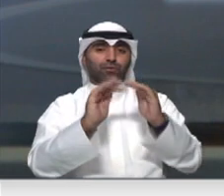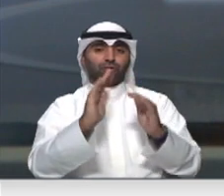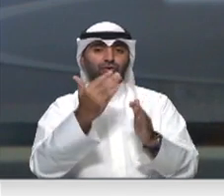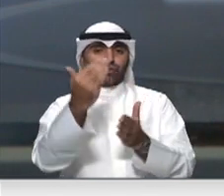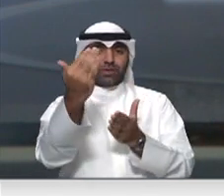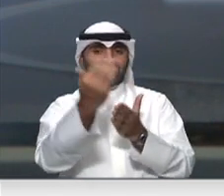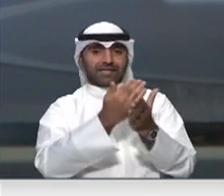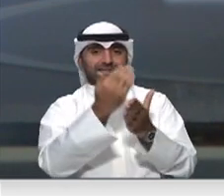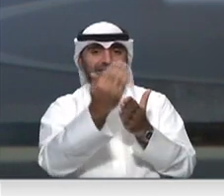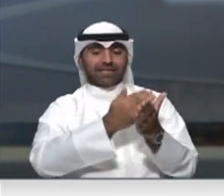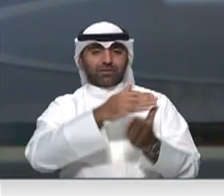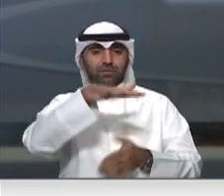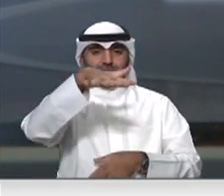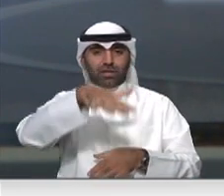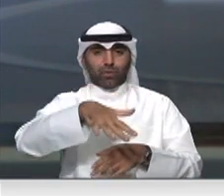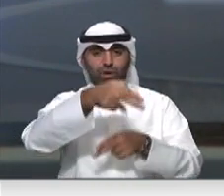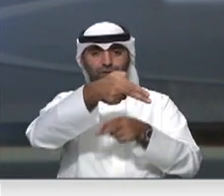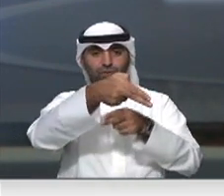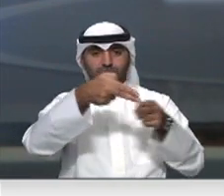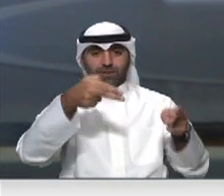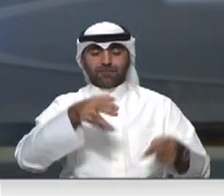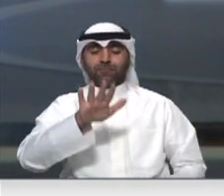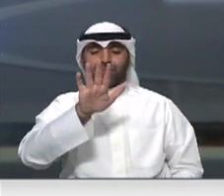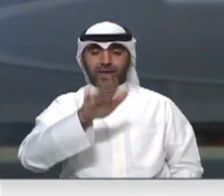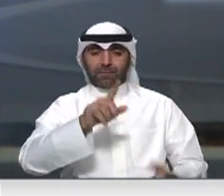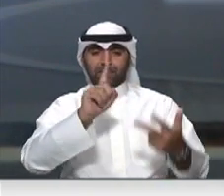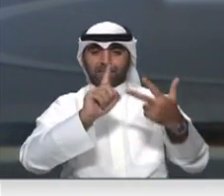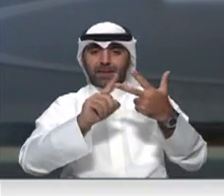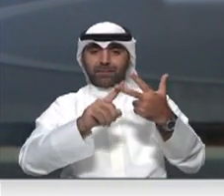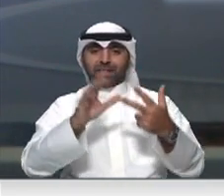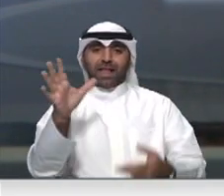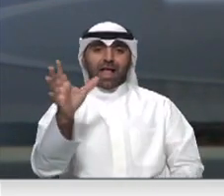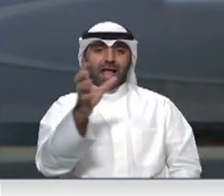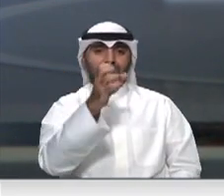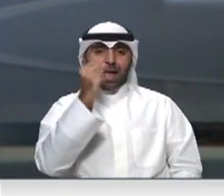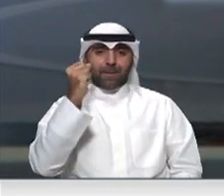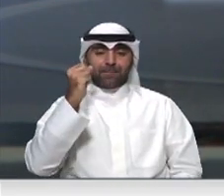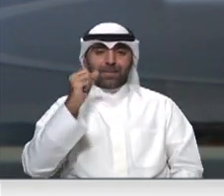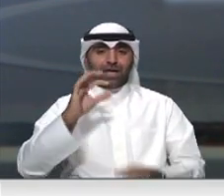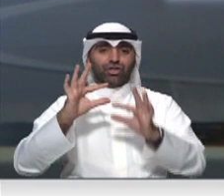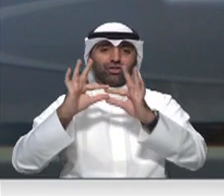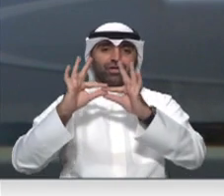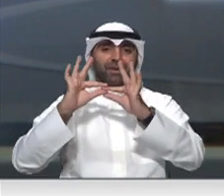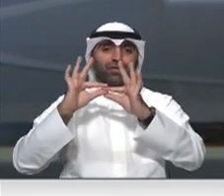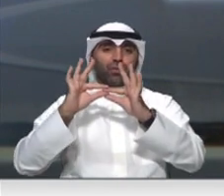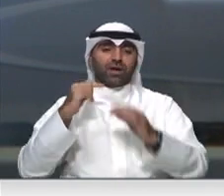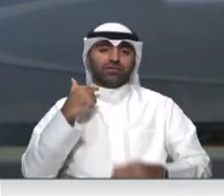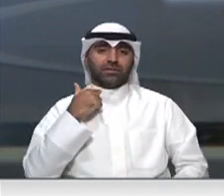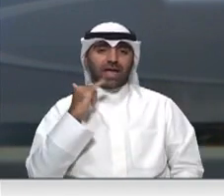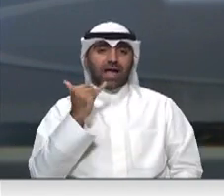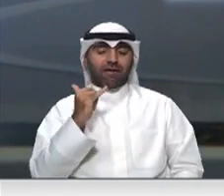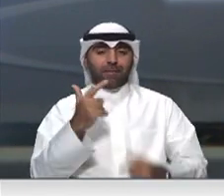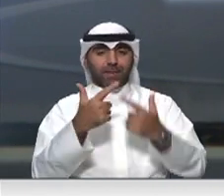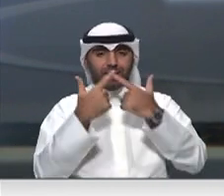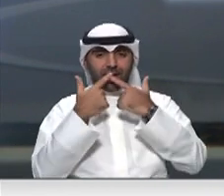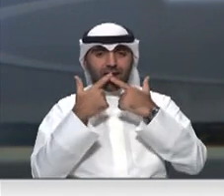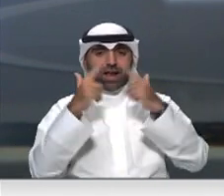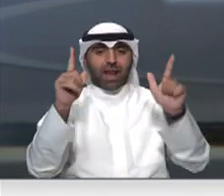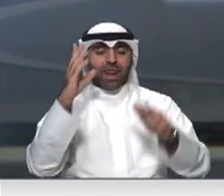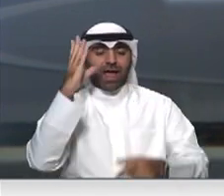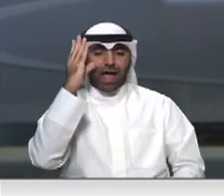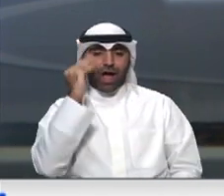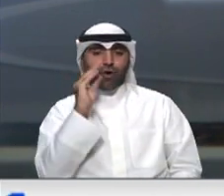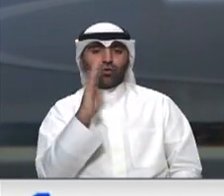احمد ابو الغيط الامم المتحده مسؤوليه عدم استقرار الوضع في المنطقه وفي استمرار الجريمه التي تنفذها